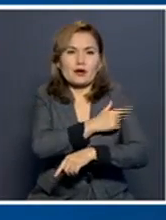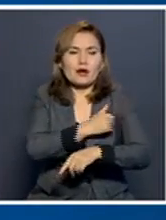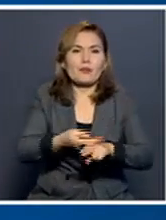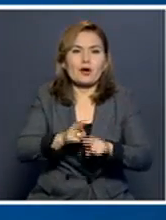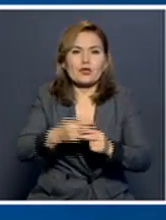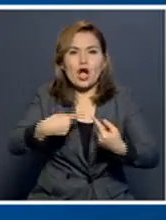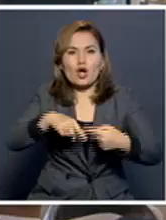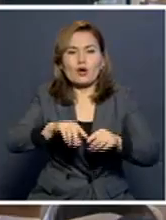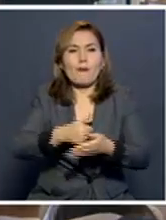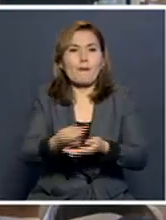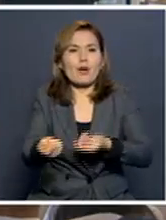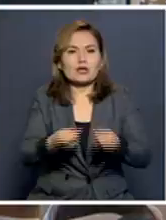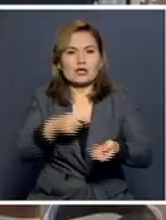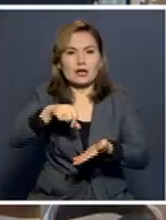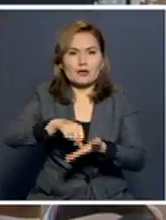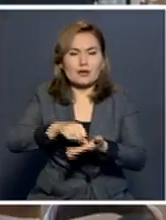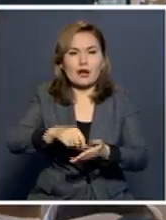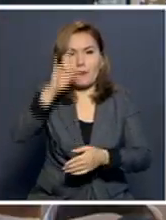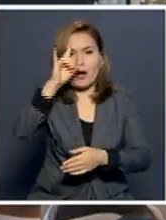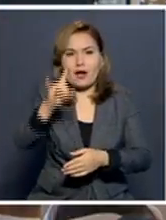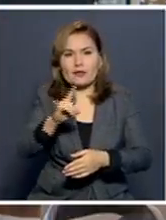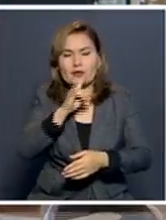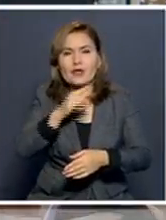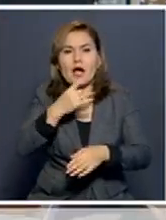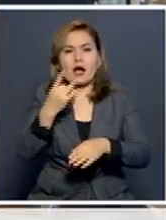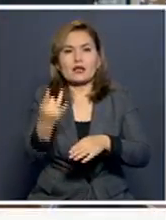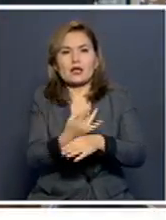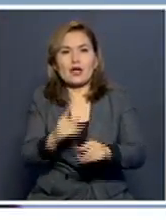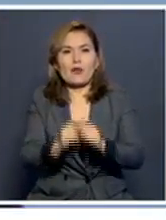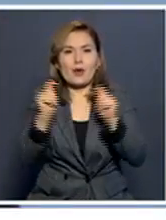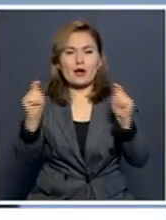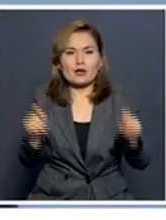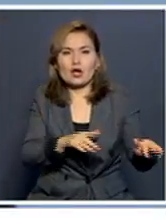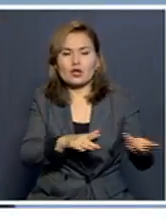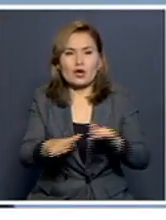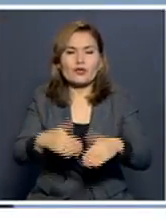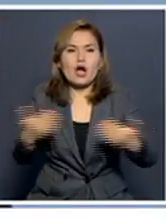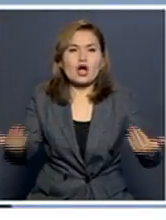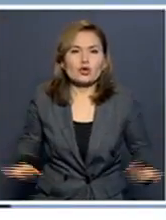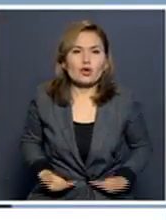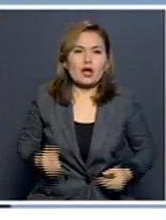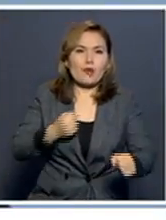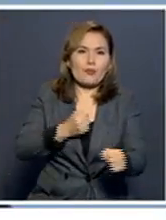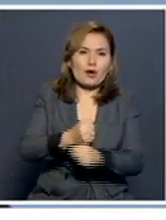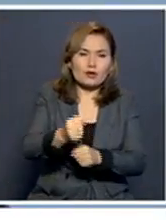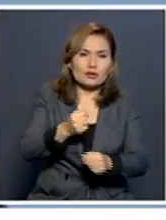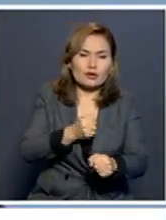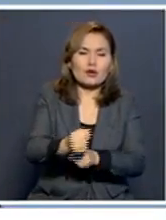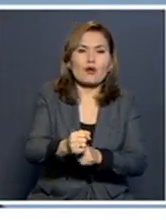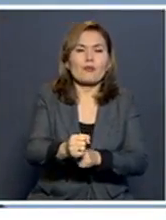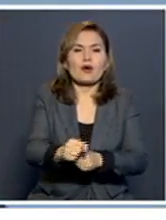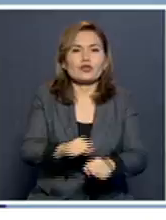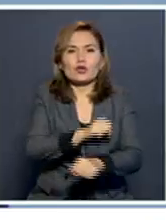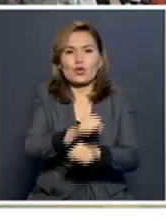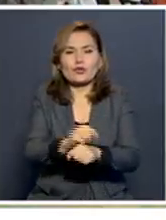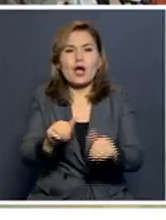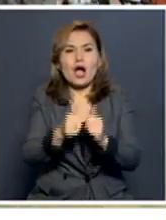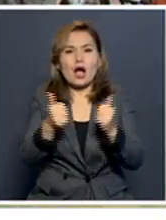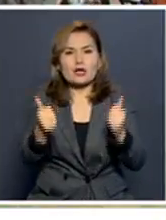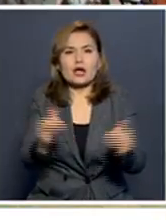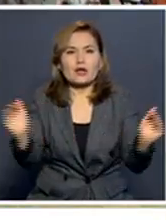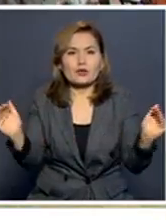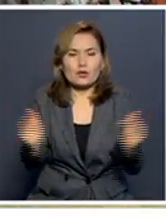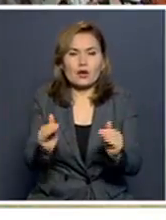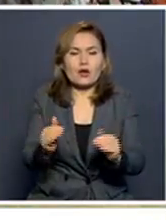қоғамдық ұйымдардың басшылары қатысты. Елімізде алғаш рет ұйымдастырылған шарада тұрмыстық зорлық-зомбылық пен ажырасу деректерін азайту